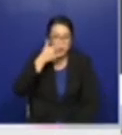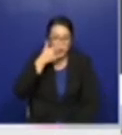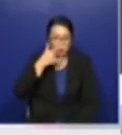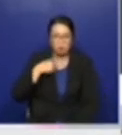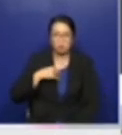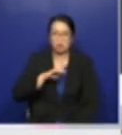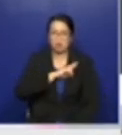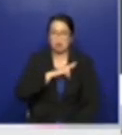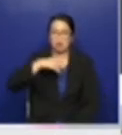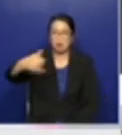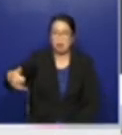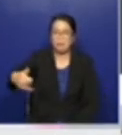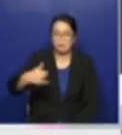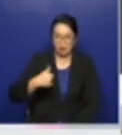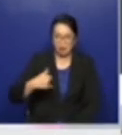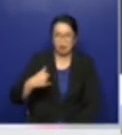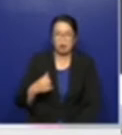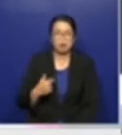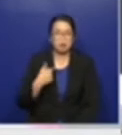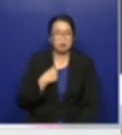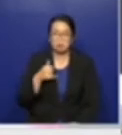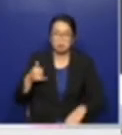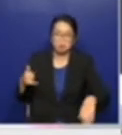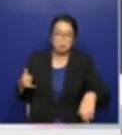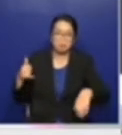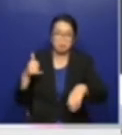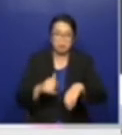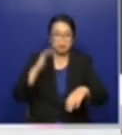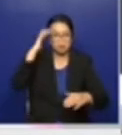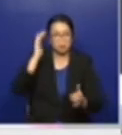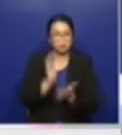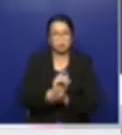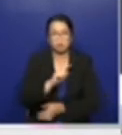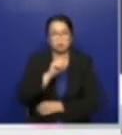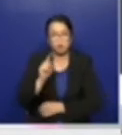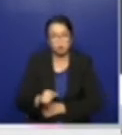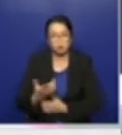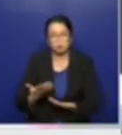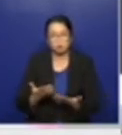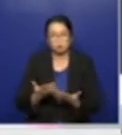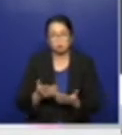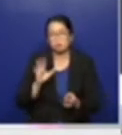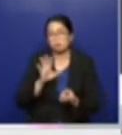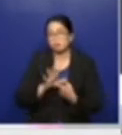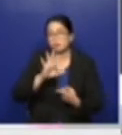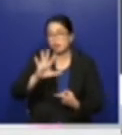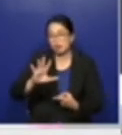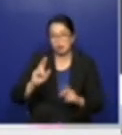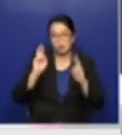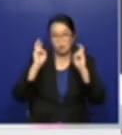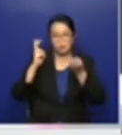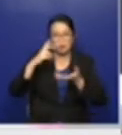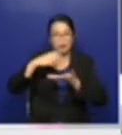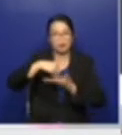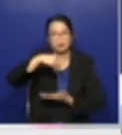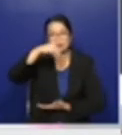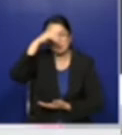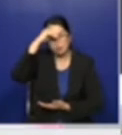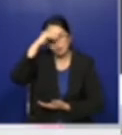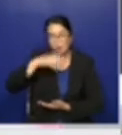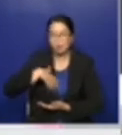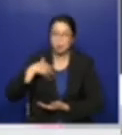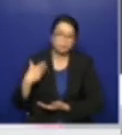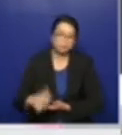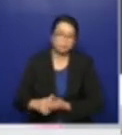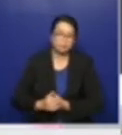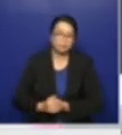ชาชนได้รับประโยชน์รออะไรอยู่ยังไม่ทำด้านการศึกษาด้านที่5ท่านท่านยิ่งแล้ว